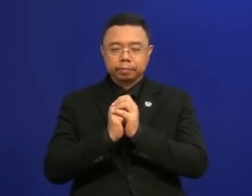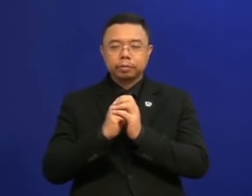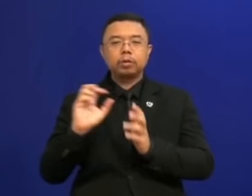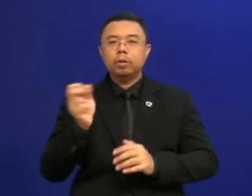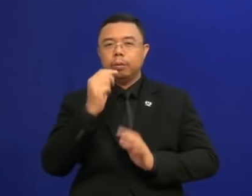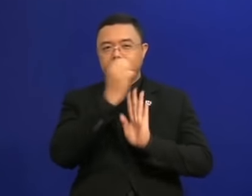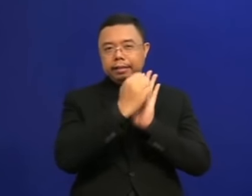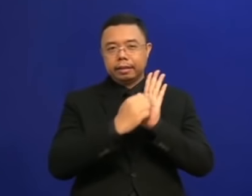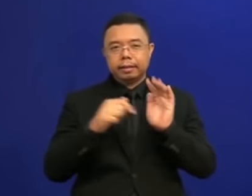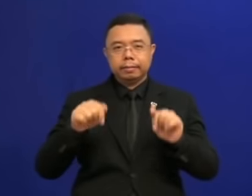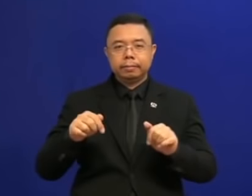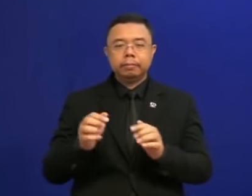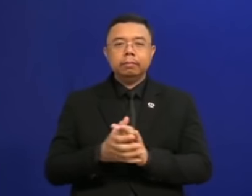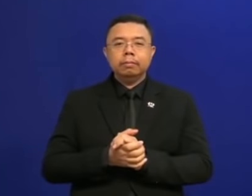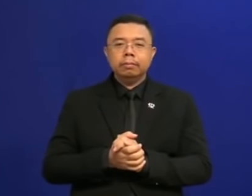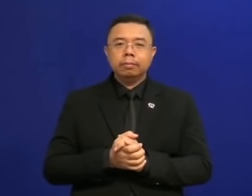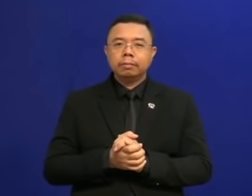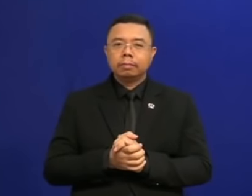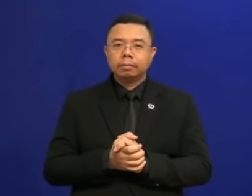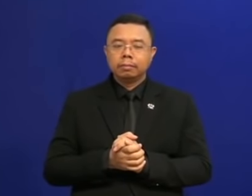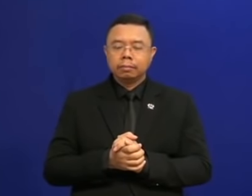acara ini.